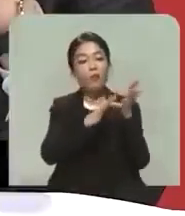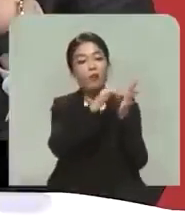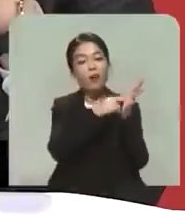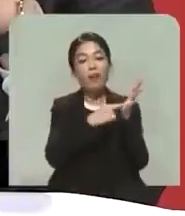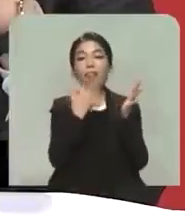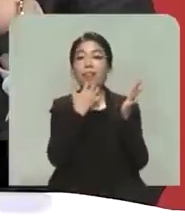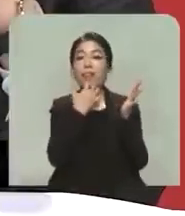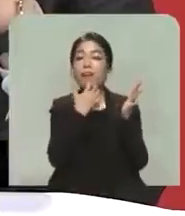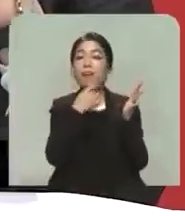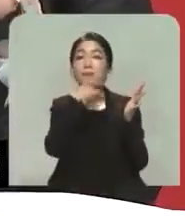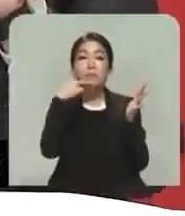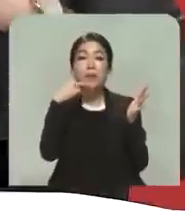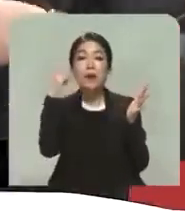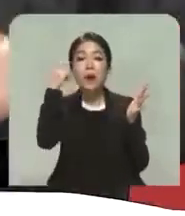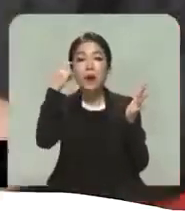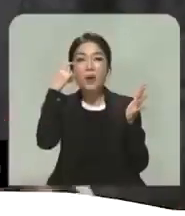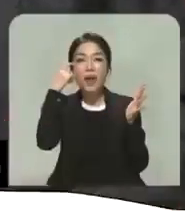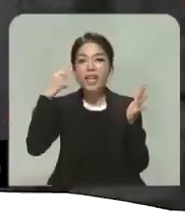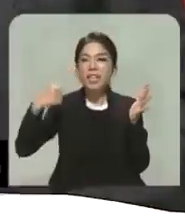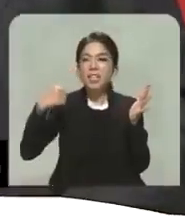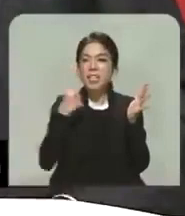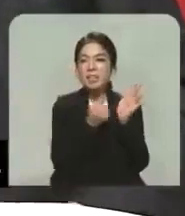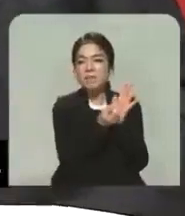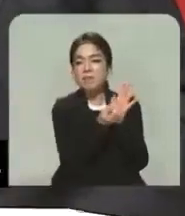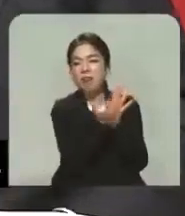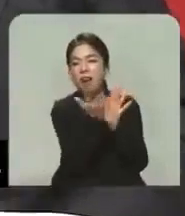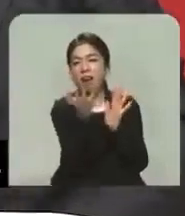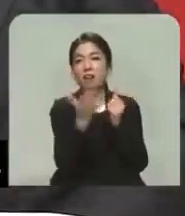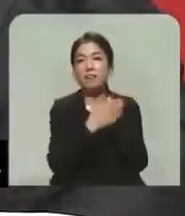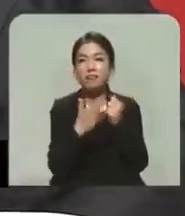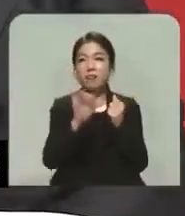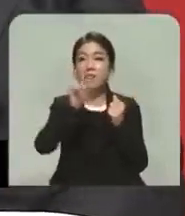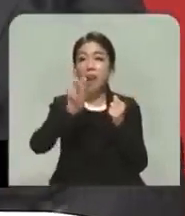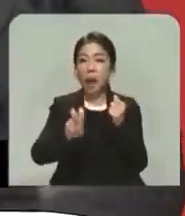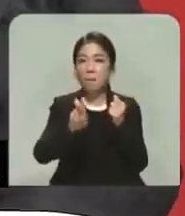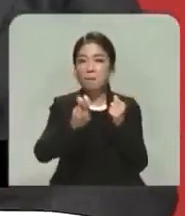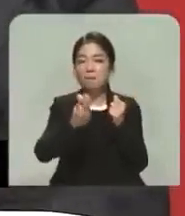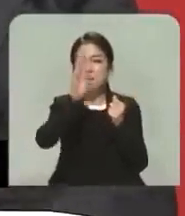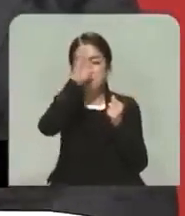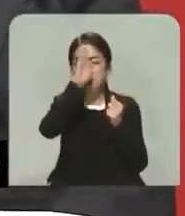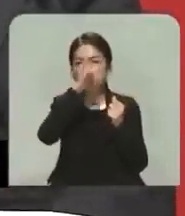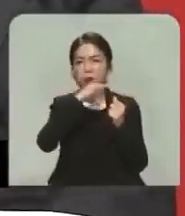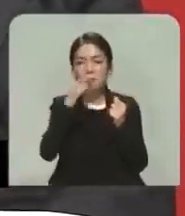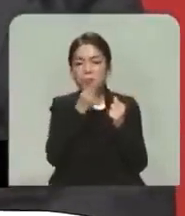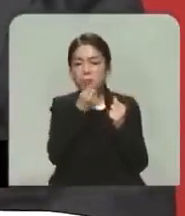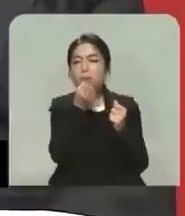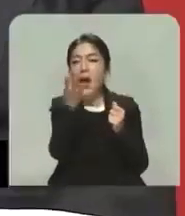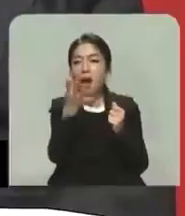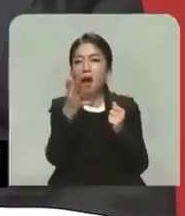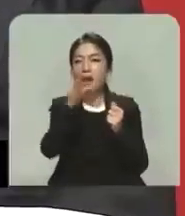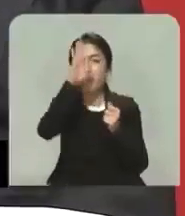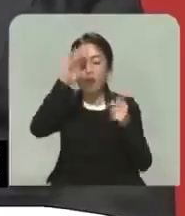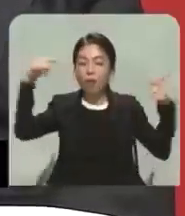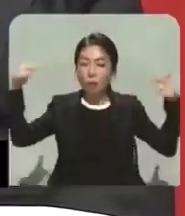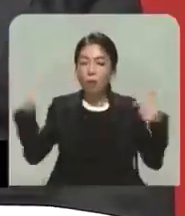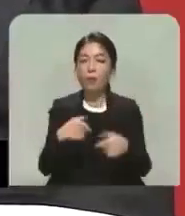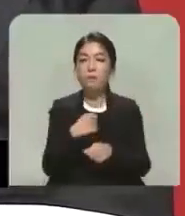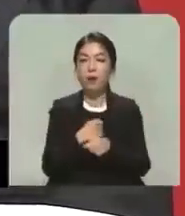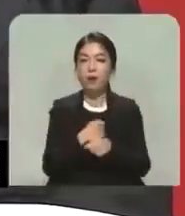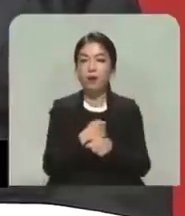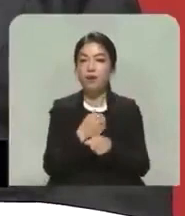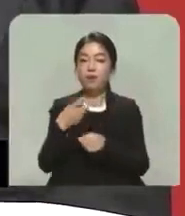이유가 손바닥에서 에너지가 나가기 때문이고 이걸로 암 걸린 환자가 피를 토하고 암을 낳았다.